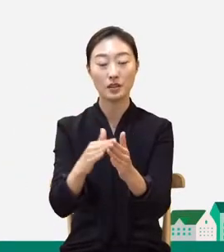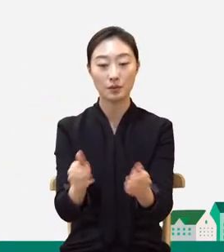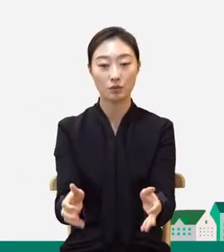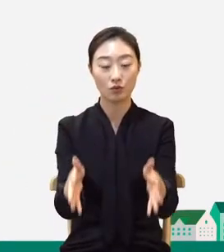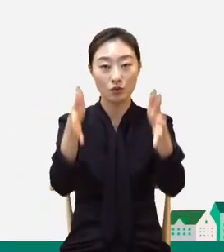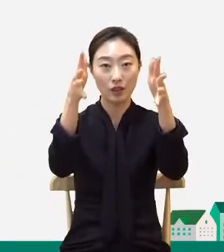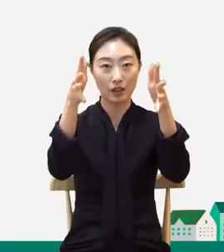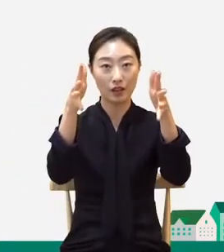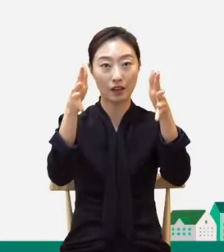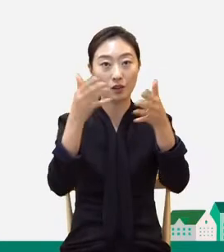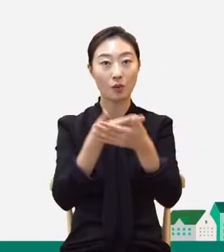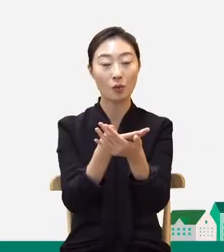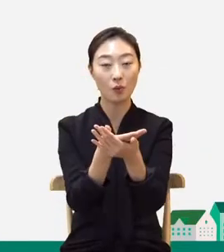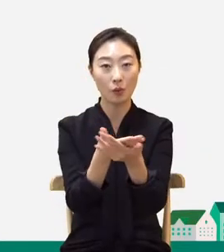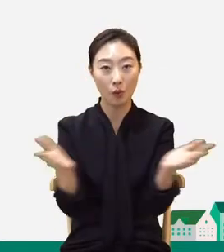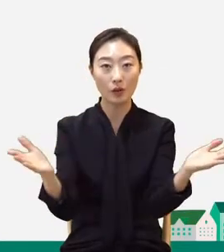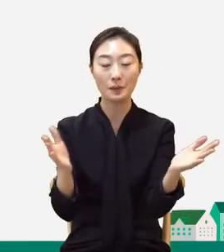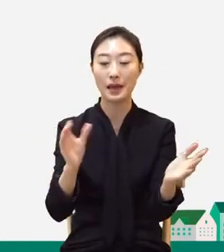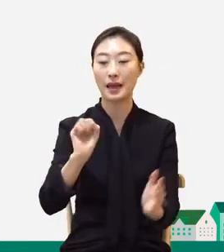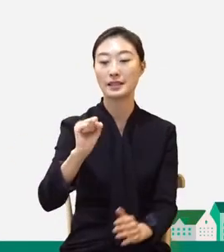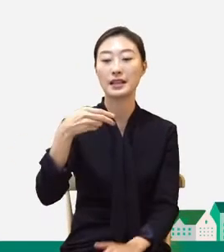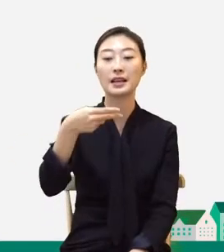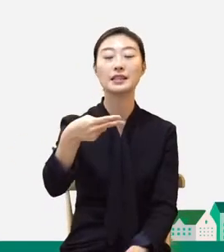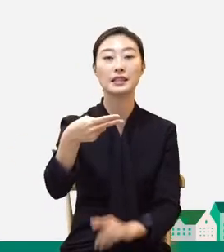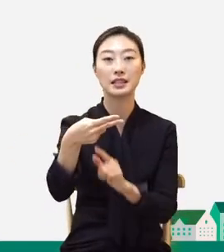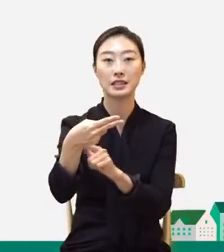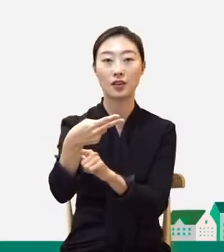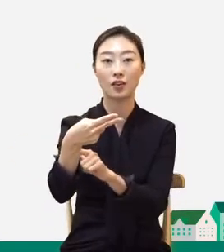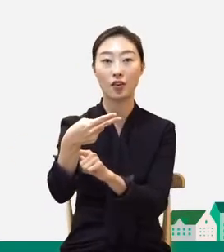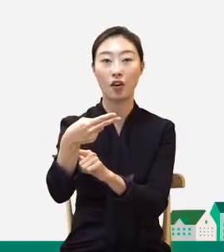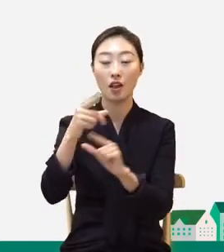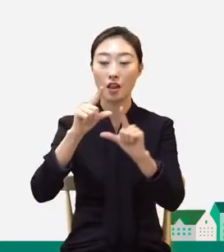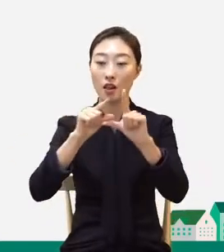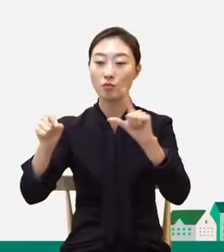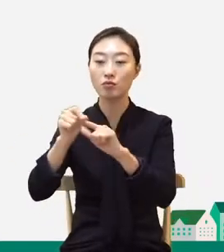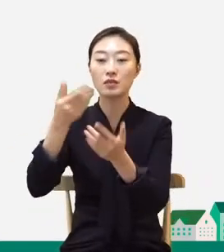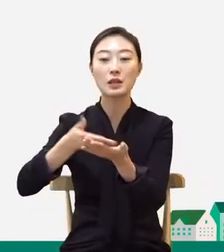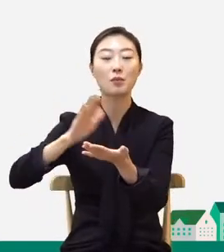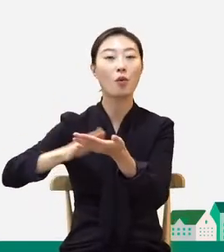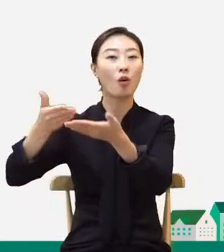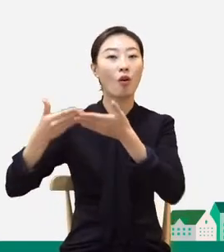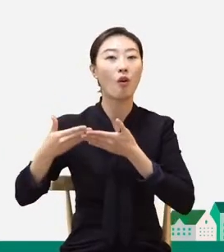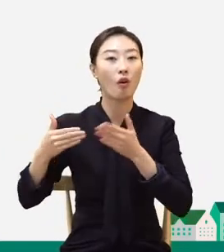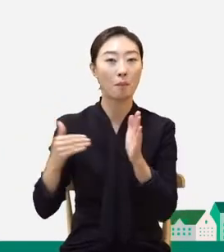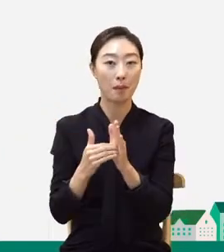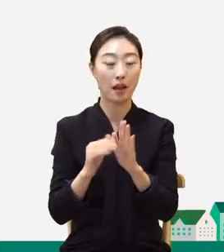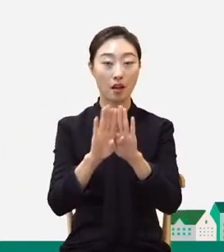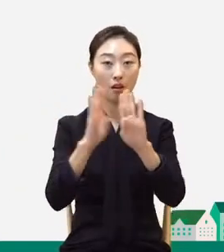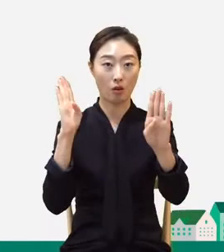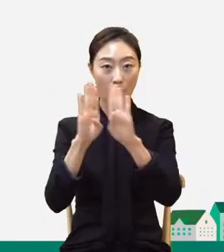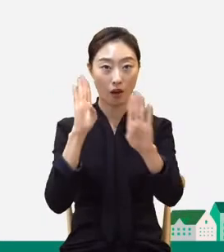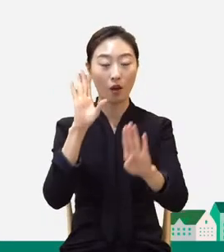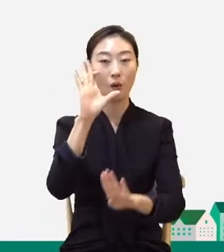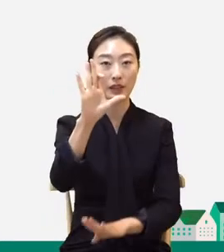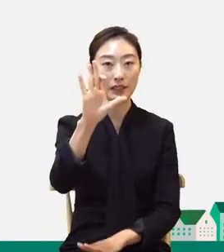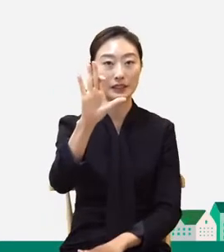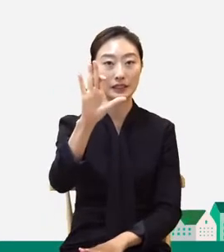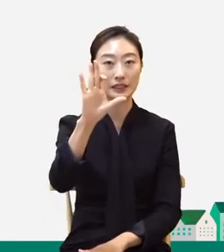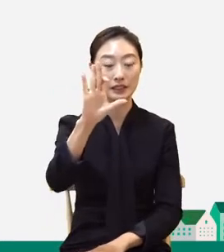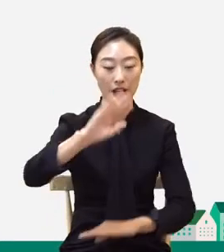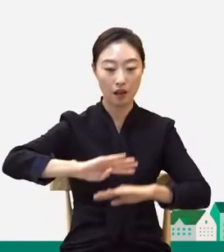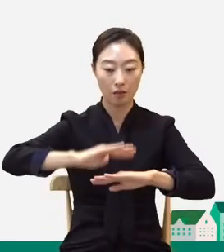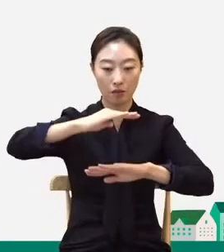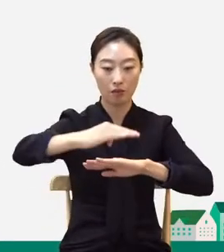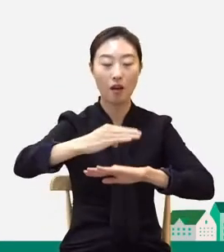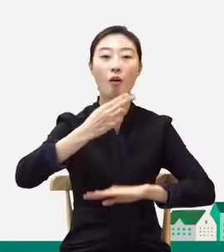공급하는 그 SH에서 일부 리모델링을 진행했는데요. 현관과 화장실에 단차 제거,